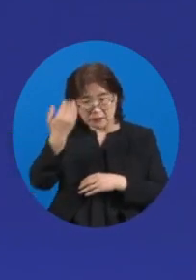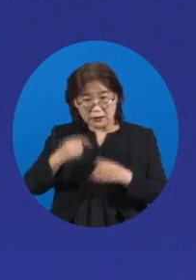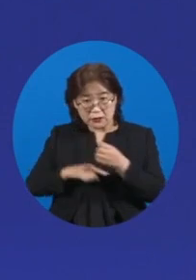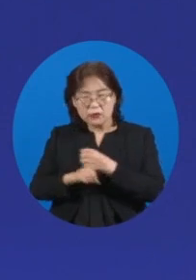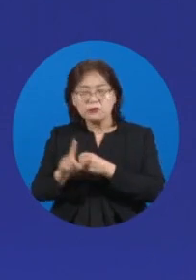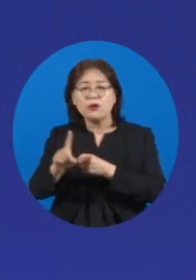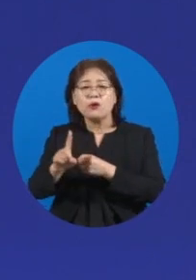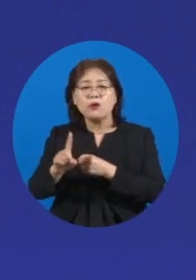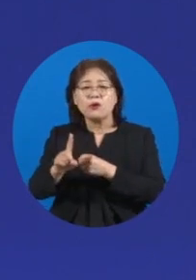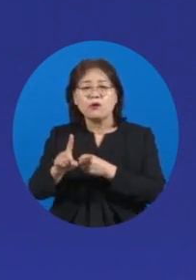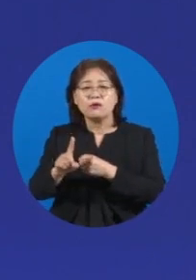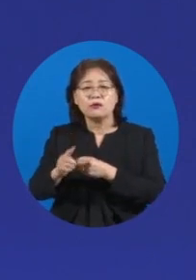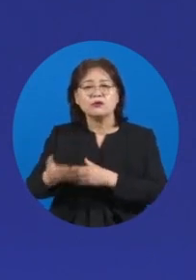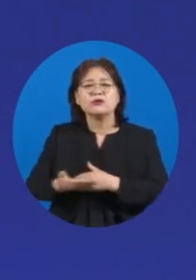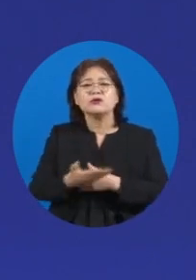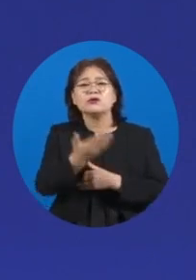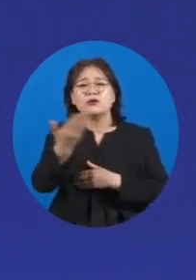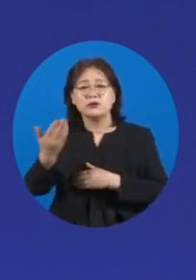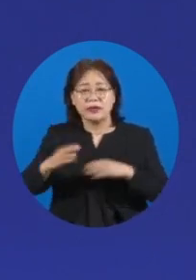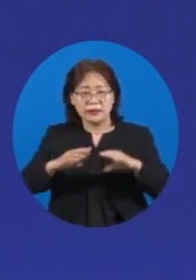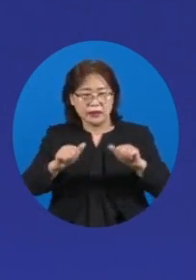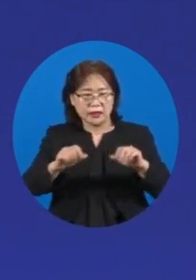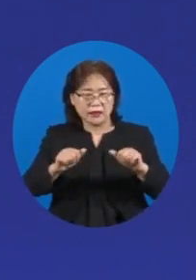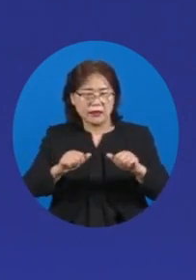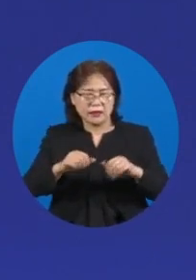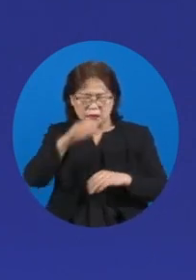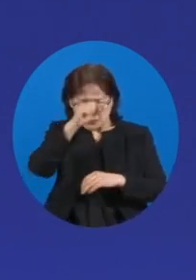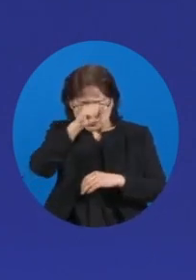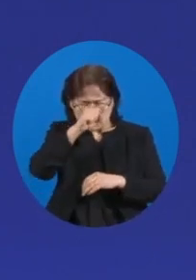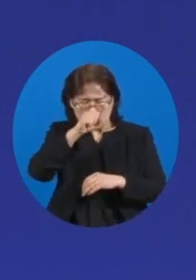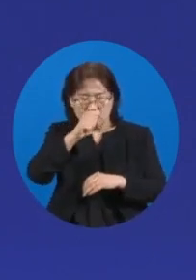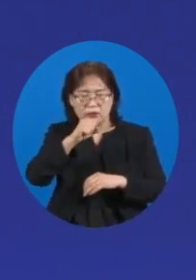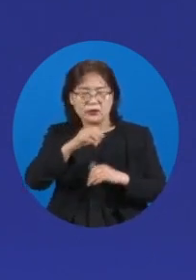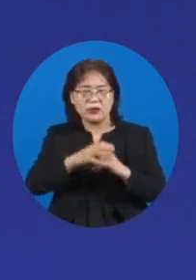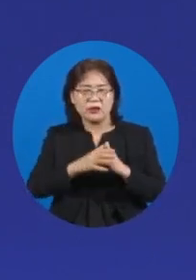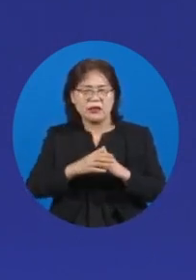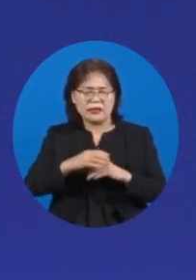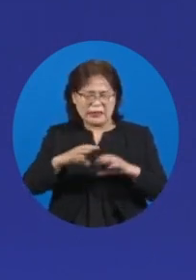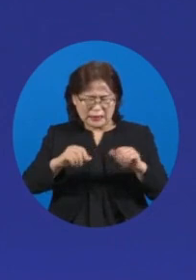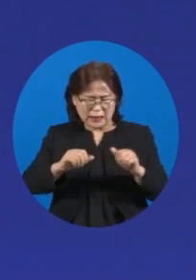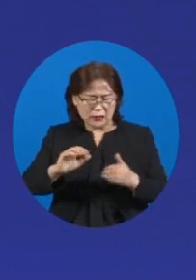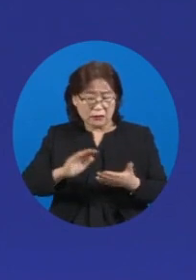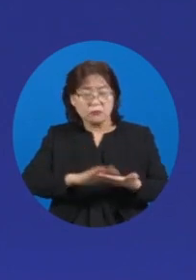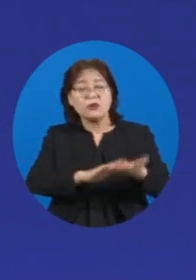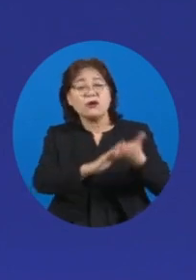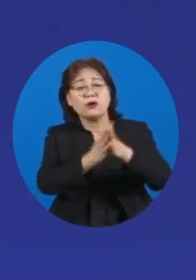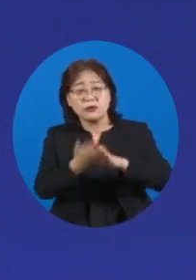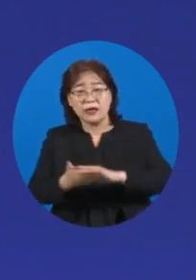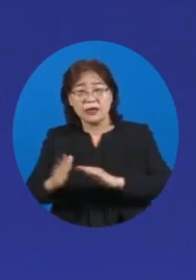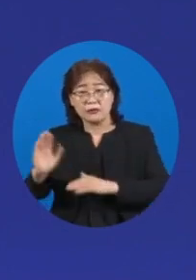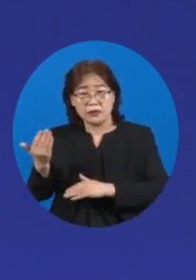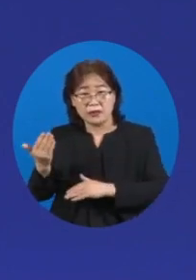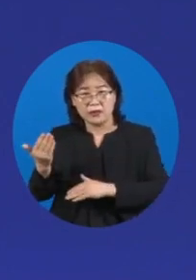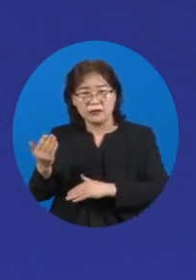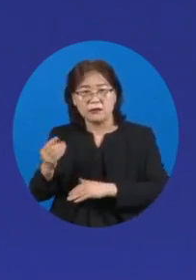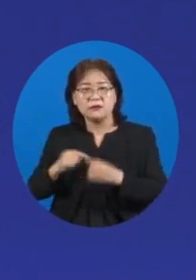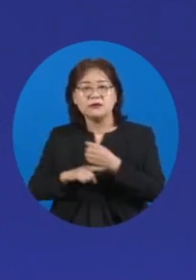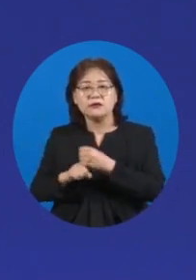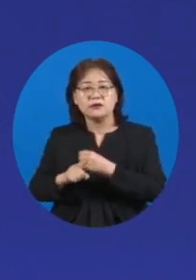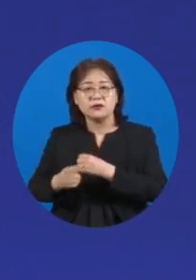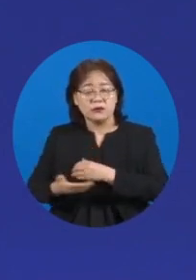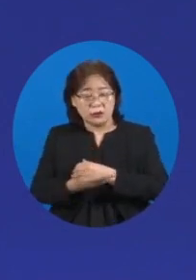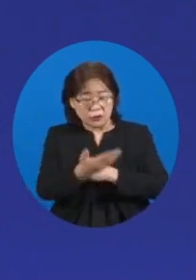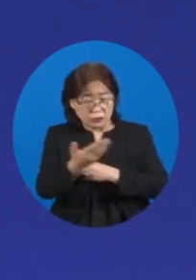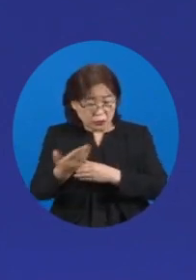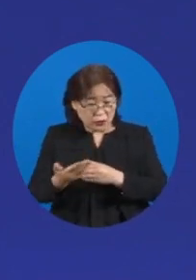그 말은 너희의 땅이 옥토가 되고 기름진 땅이 된다는 거예요 그 땅이 너희로